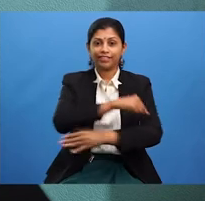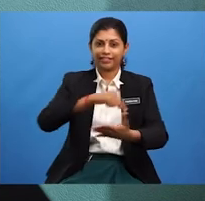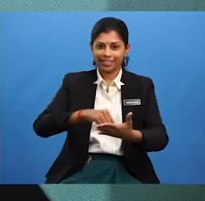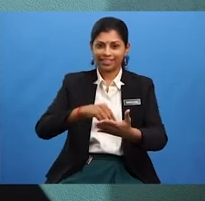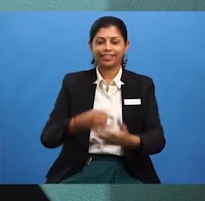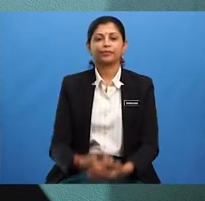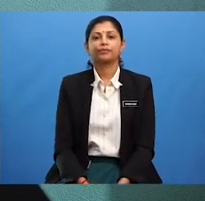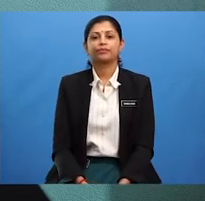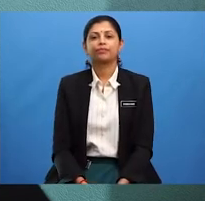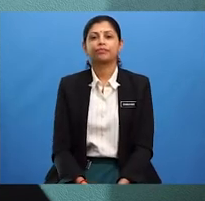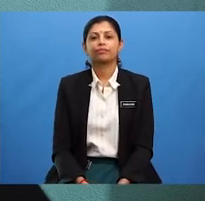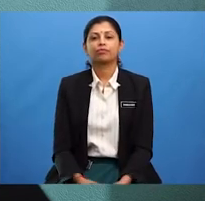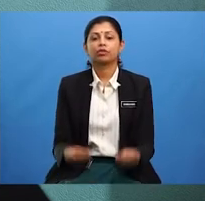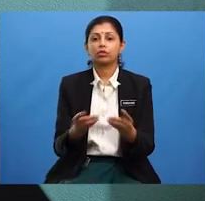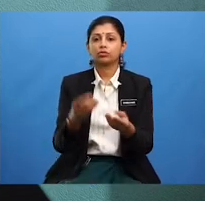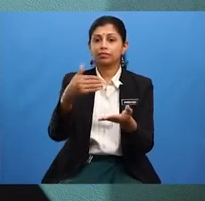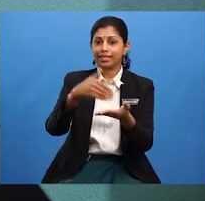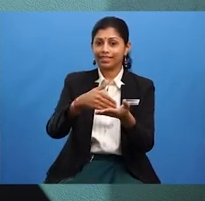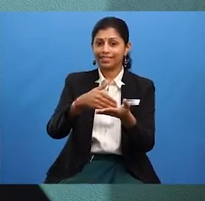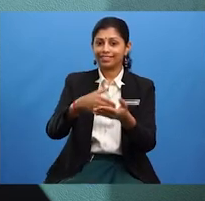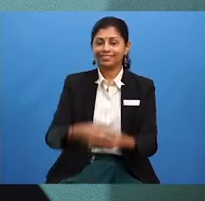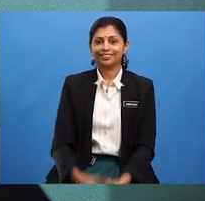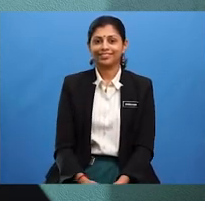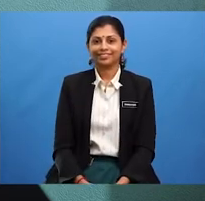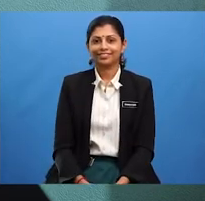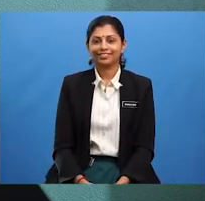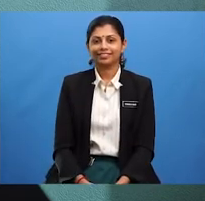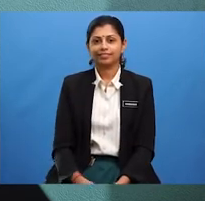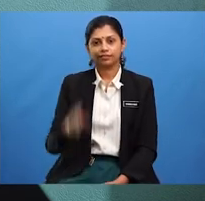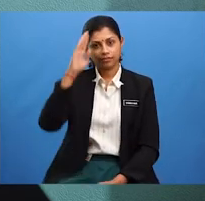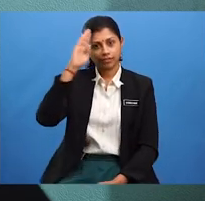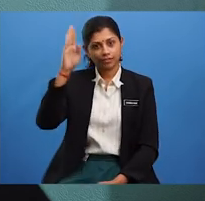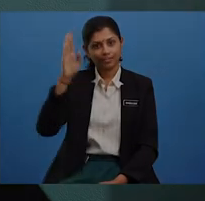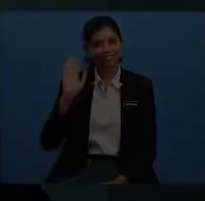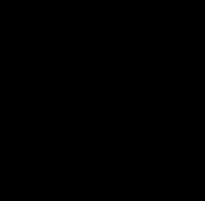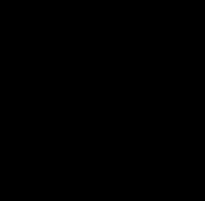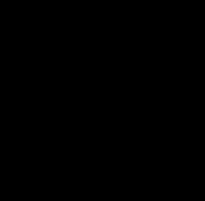pada hari ini. Sehingga kita berjumpa lagi. Selamat maju jaya!